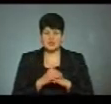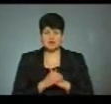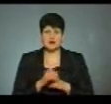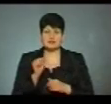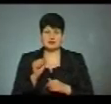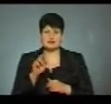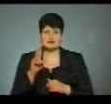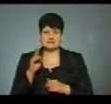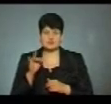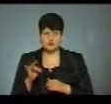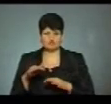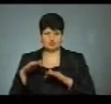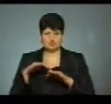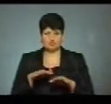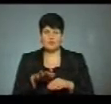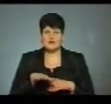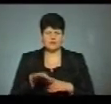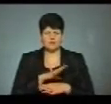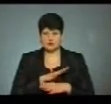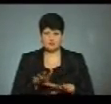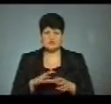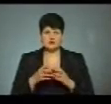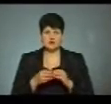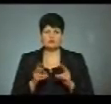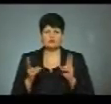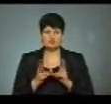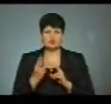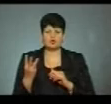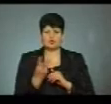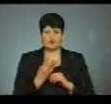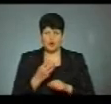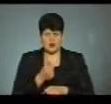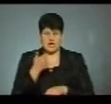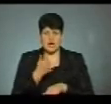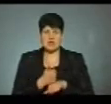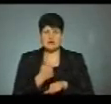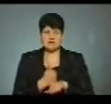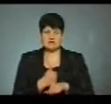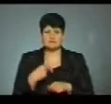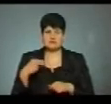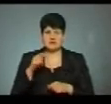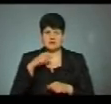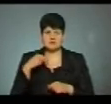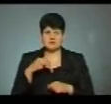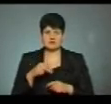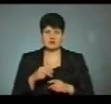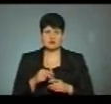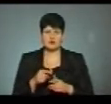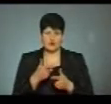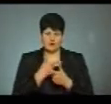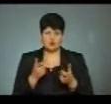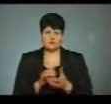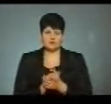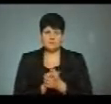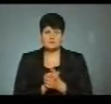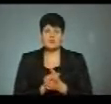повідомляє, штурму Майдану не буде. За результати зустрічі трьох лідерів опозиції та адміністрації президента оголошено перемир'я.